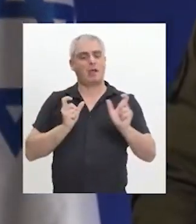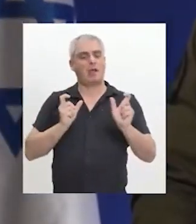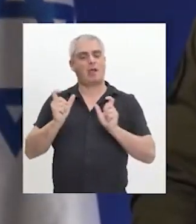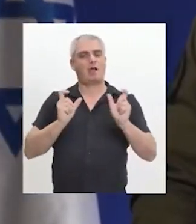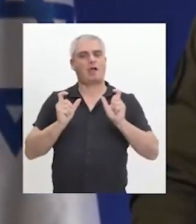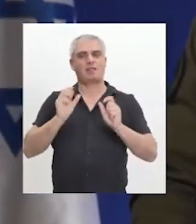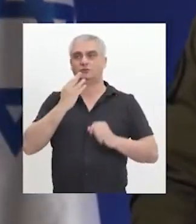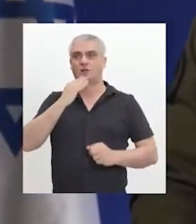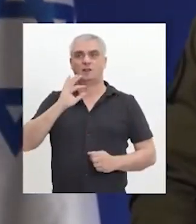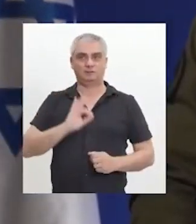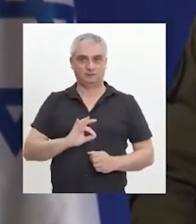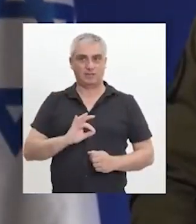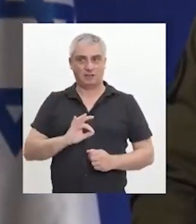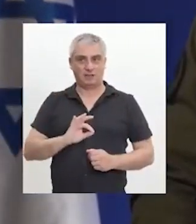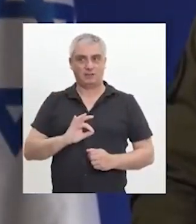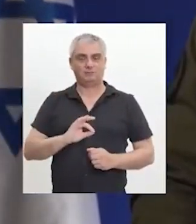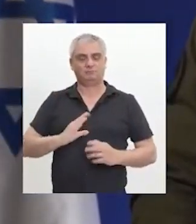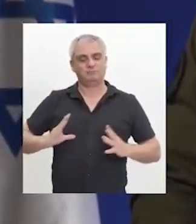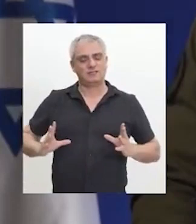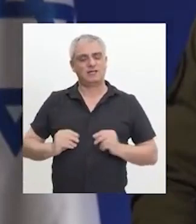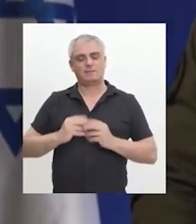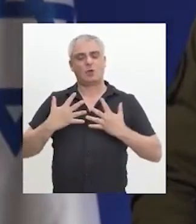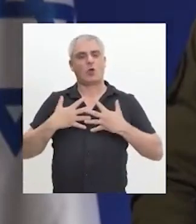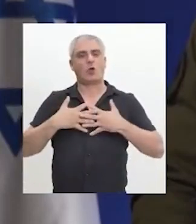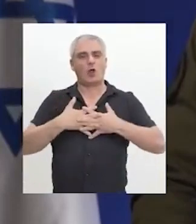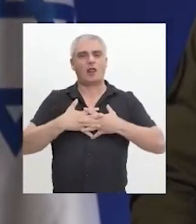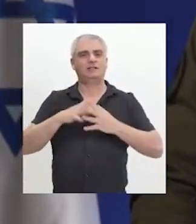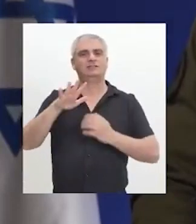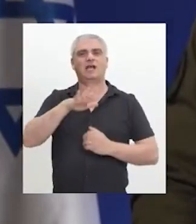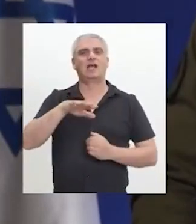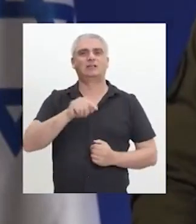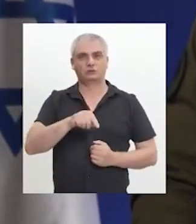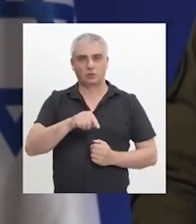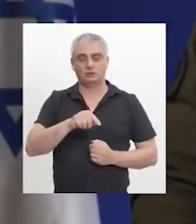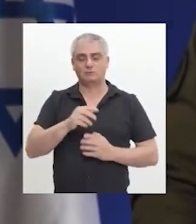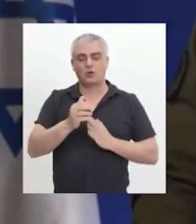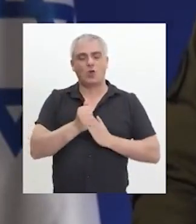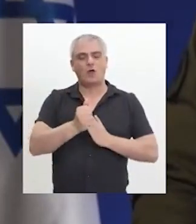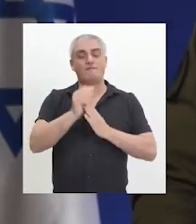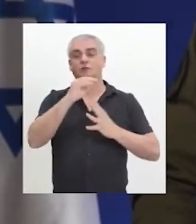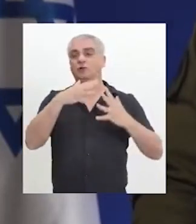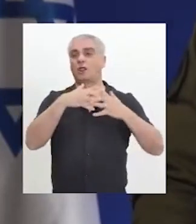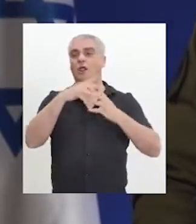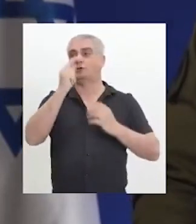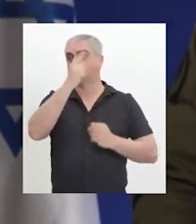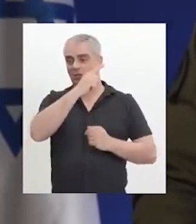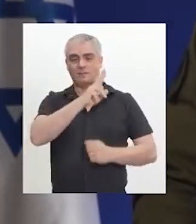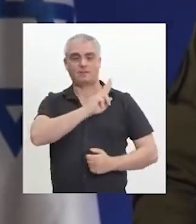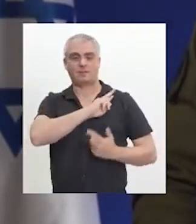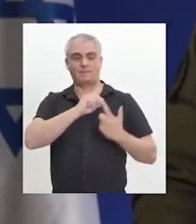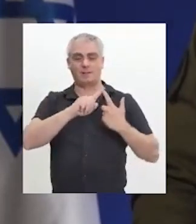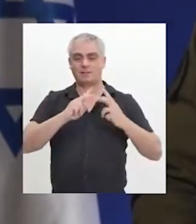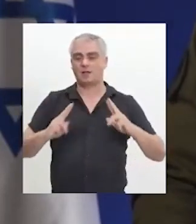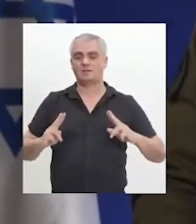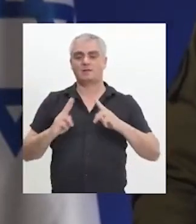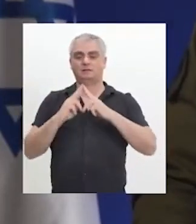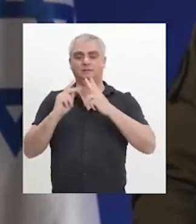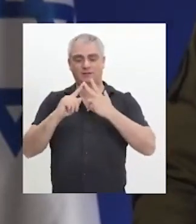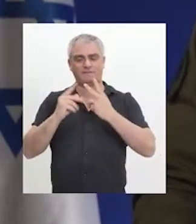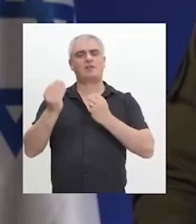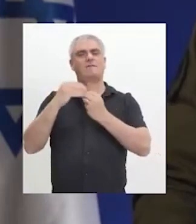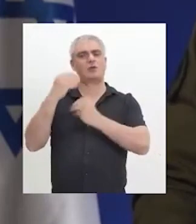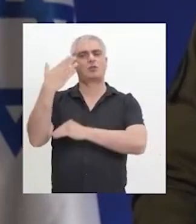ההגנה הישראליות יחד עם הקואליציה האזורית בהובלת ארצות ה ברית בריטניה צרפת